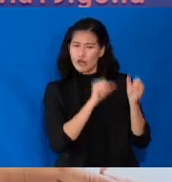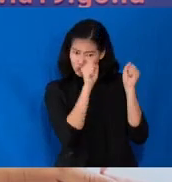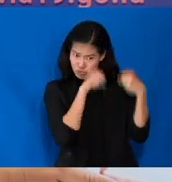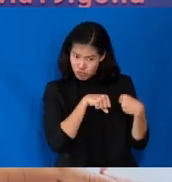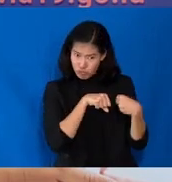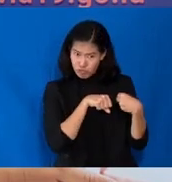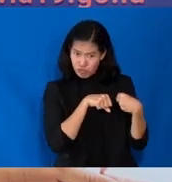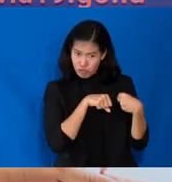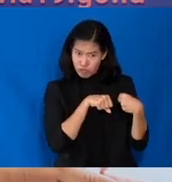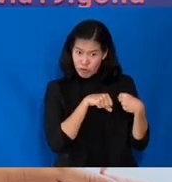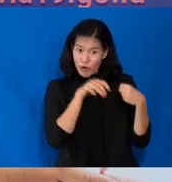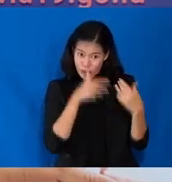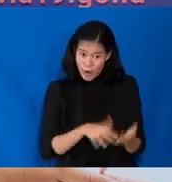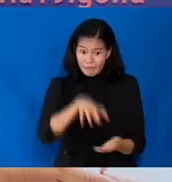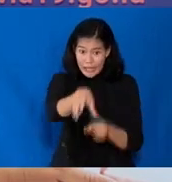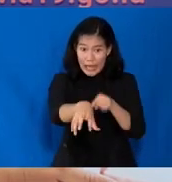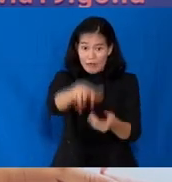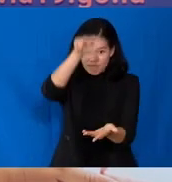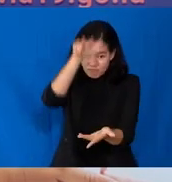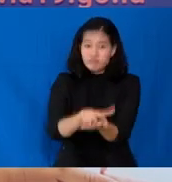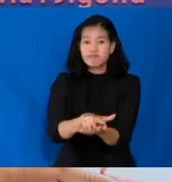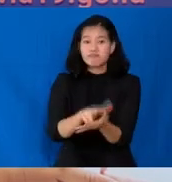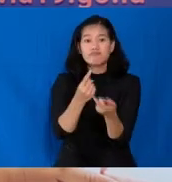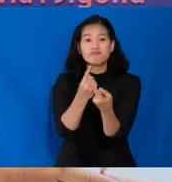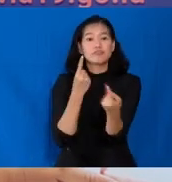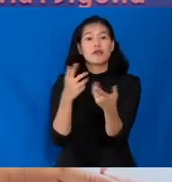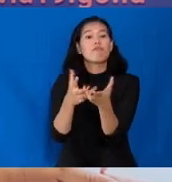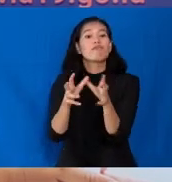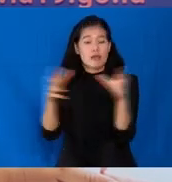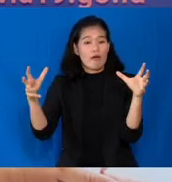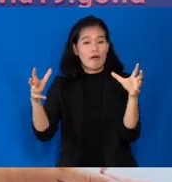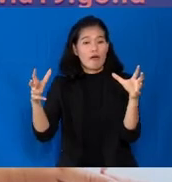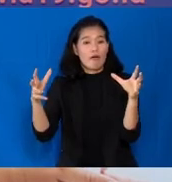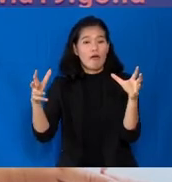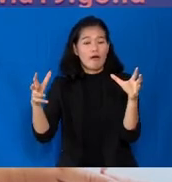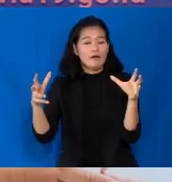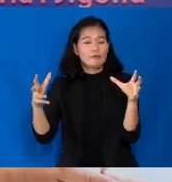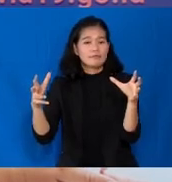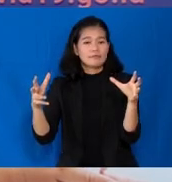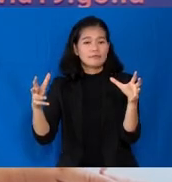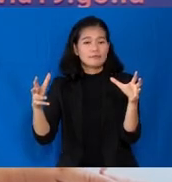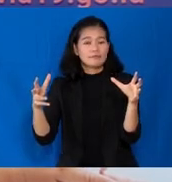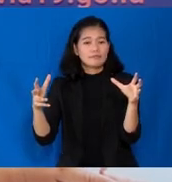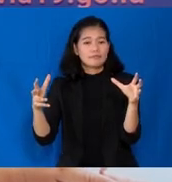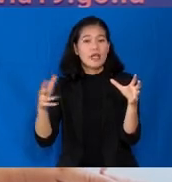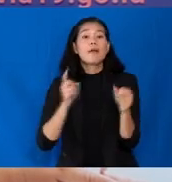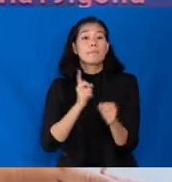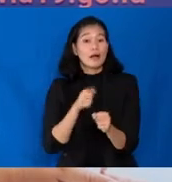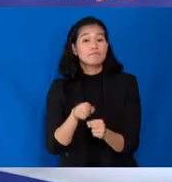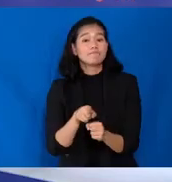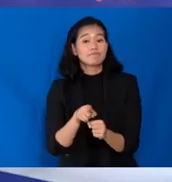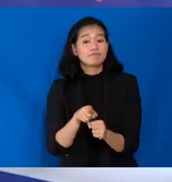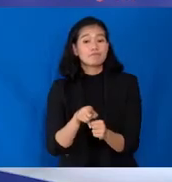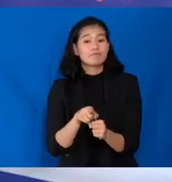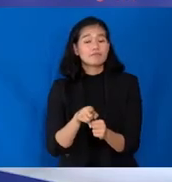dan kemudian ditetapkan wilayah tertentu atau daerah tentu itu melaksanakan kebijakan ini maka